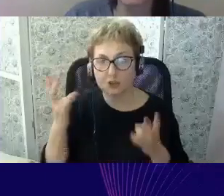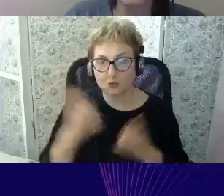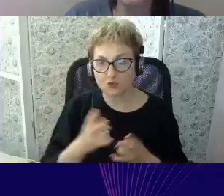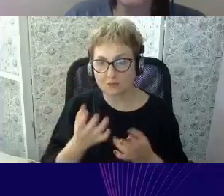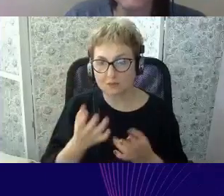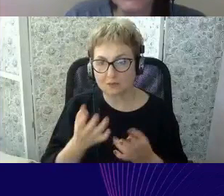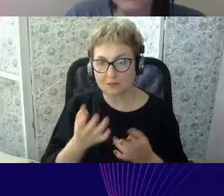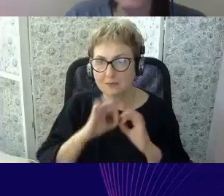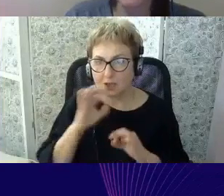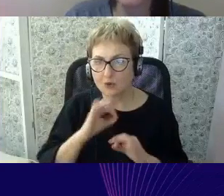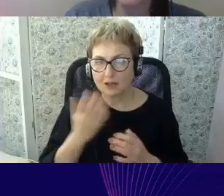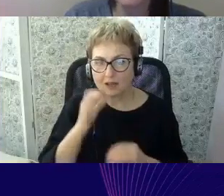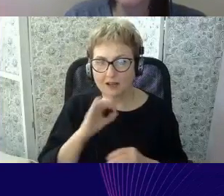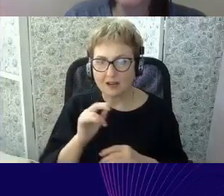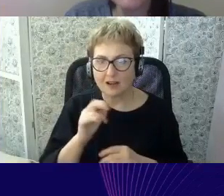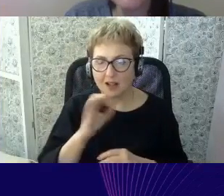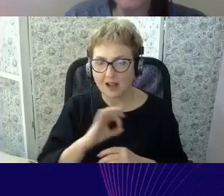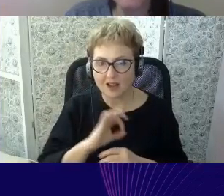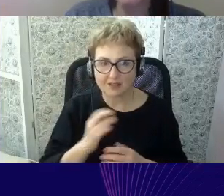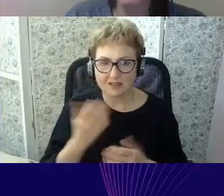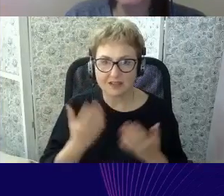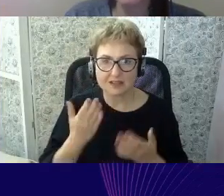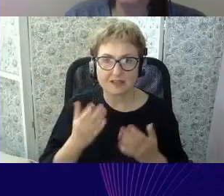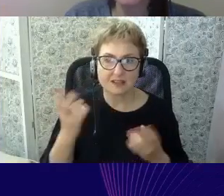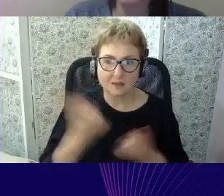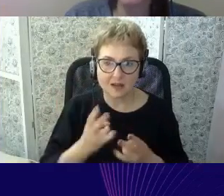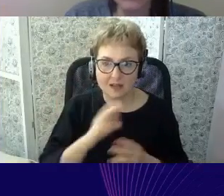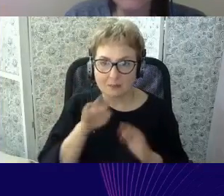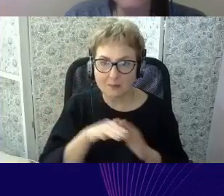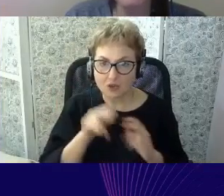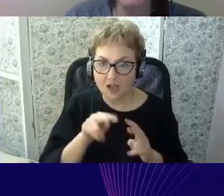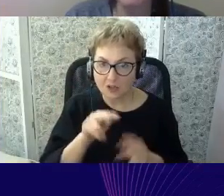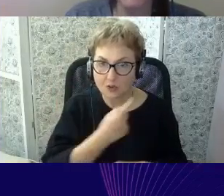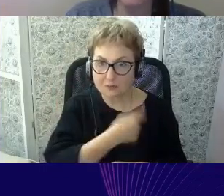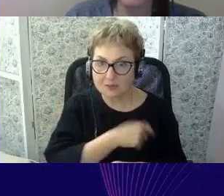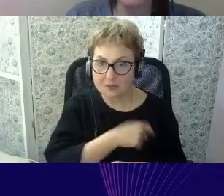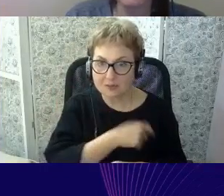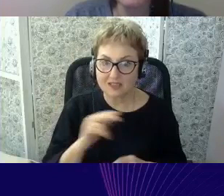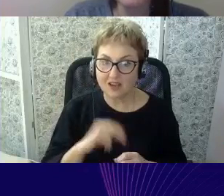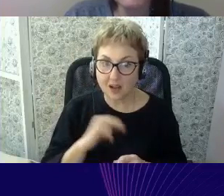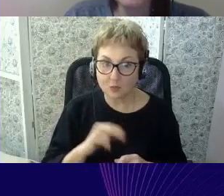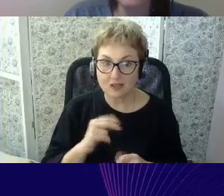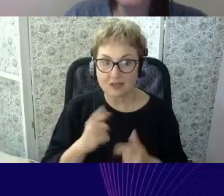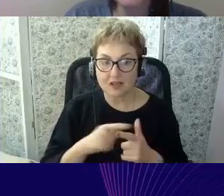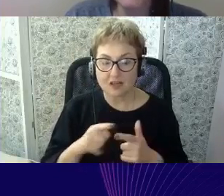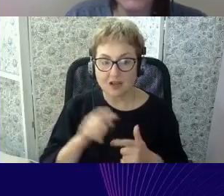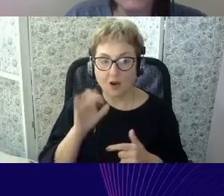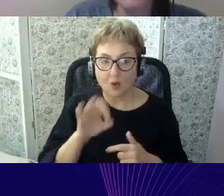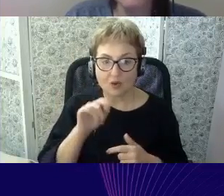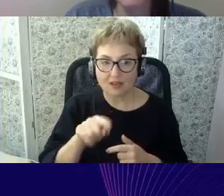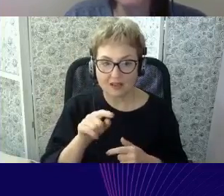в приеме каких-то лекарственных препаратов, если необходимо делать это под контролем медицинского работника, или о